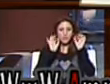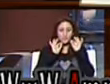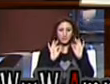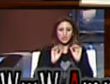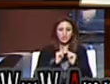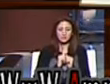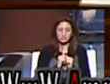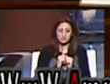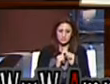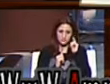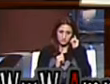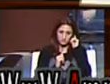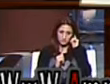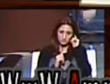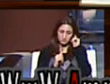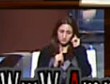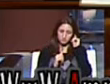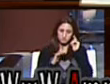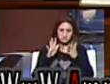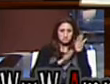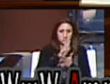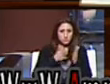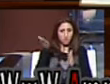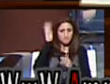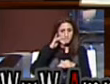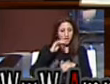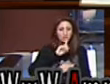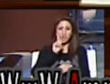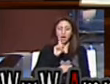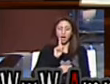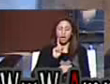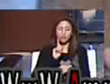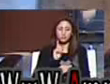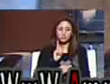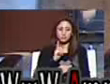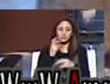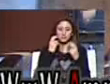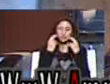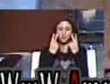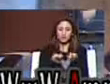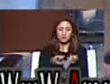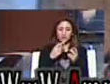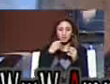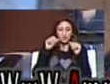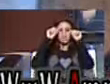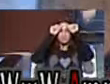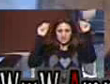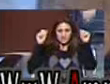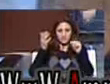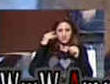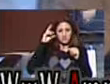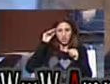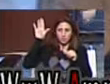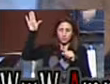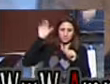مصادر تهديد محتمله في المستقبل. طيب يعني يمكن ده خليني اسالك عن الموقف الدبلوماسي الان. احنا كنا سحبنا سفيرنا اظن من اسرائيل